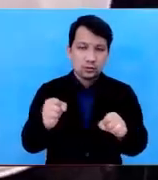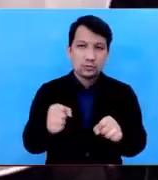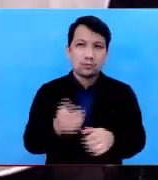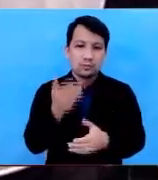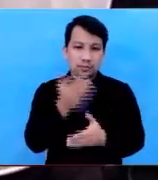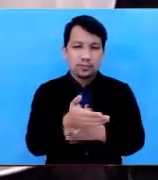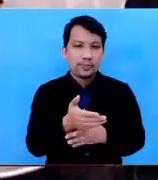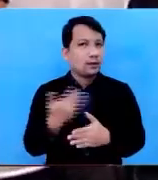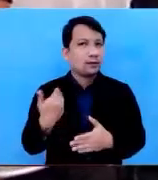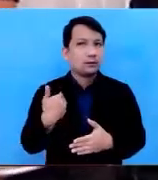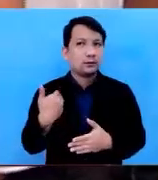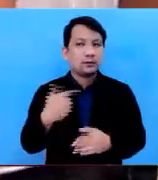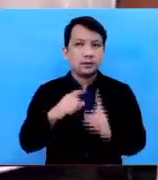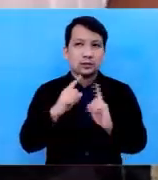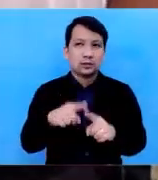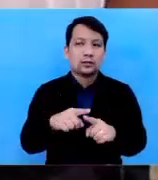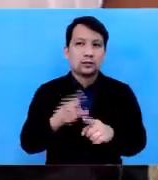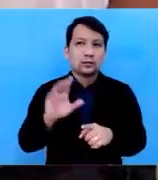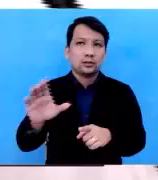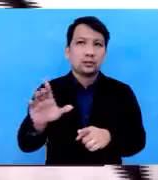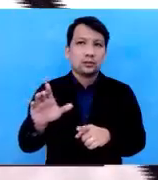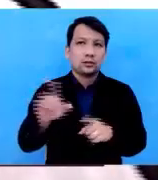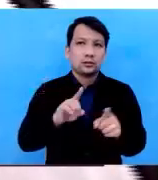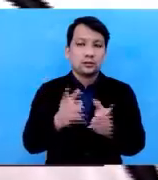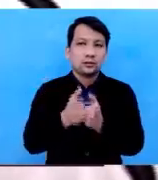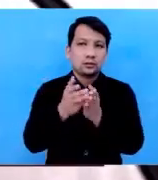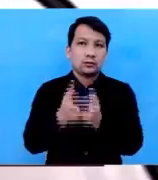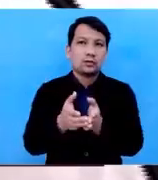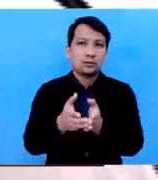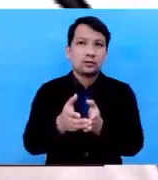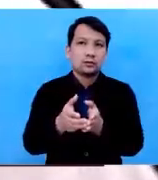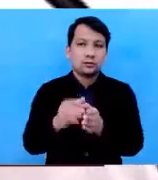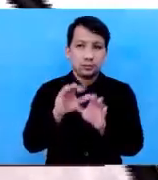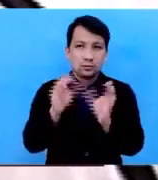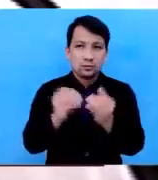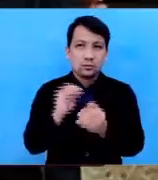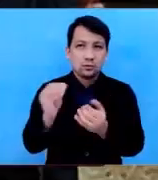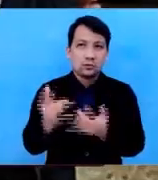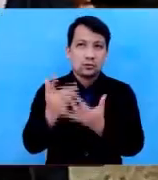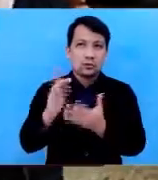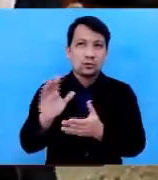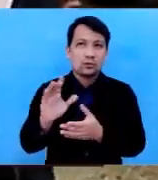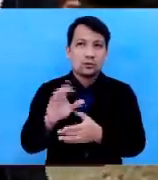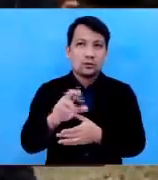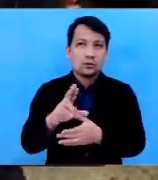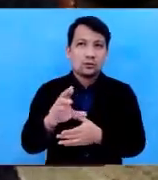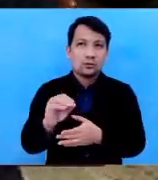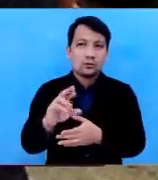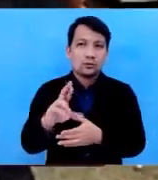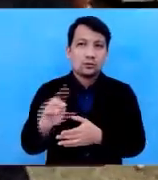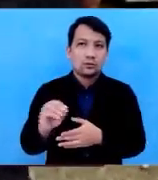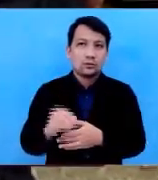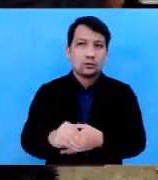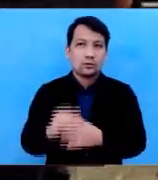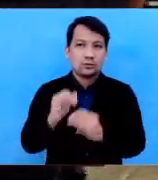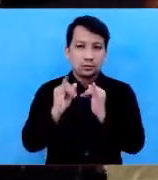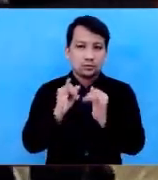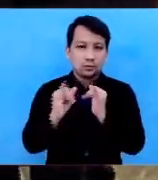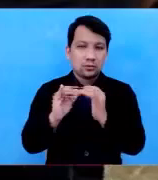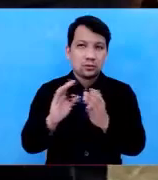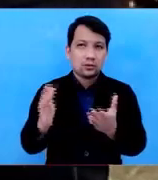hindi pumayag ang pamunuan ng Starlight Ferries na siyang nagmamay-ari ng nasunog na ro-ro. Hindi sila pwede ma-interview.